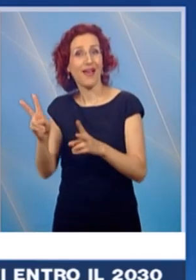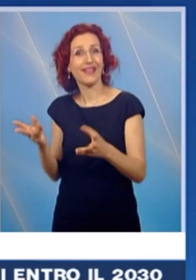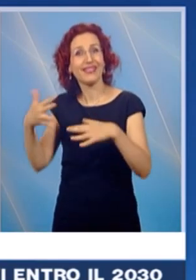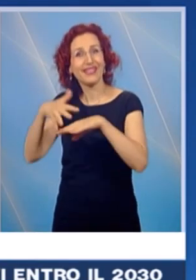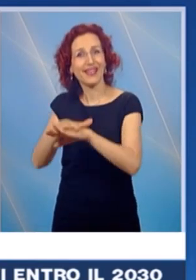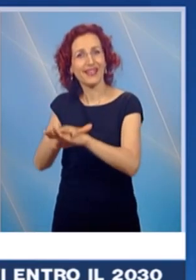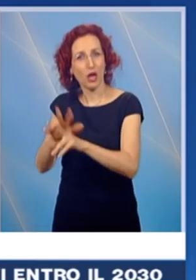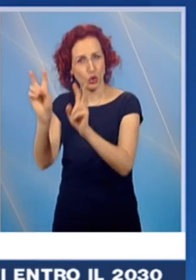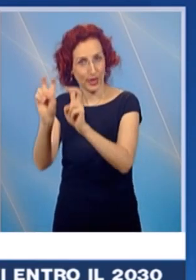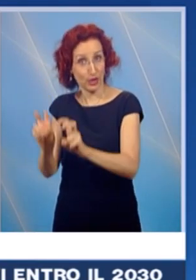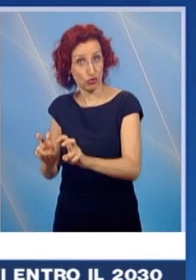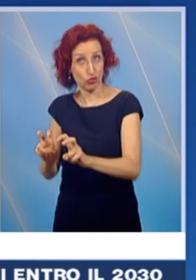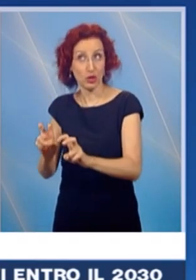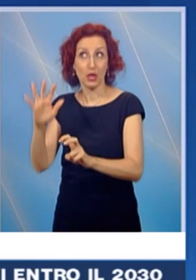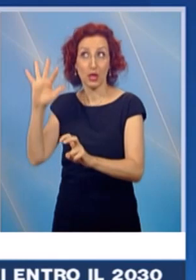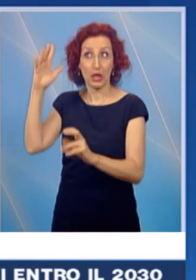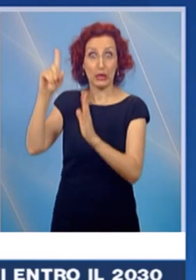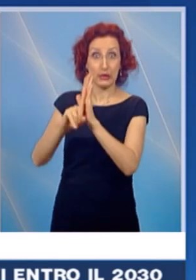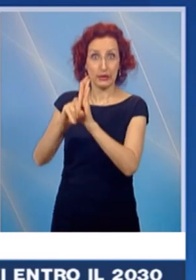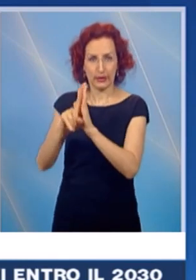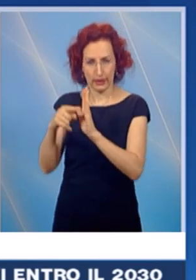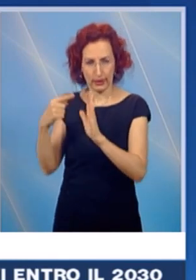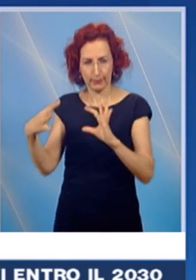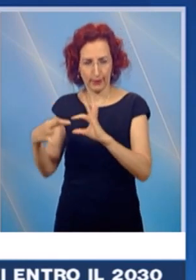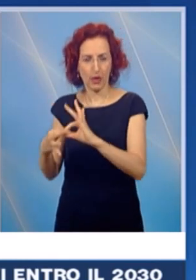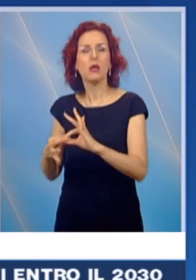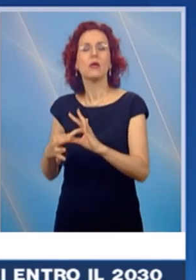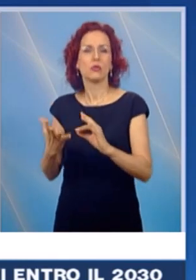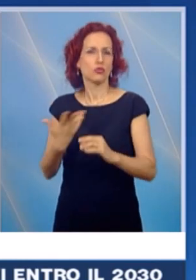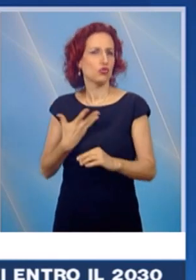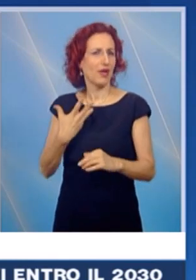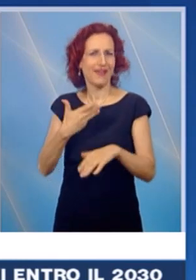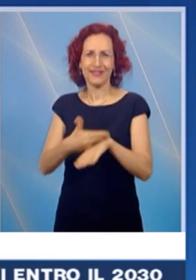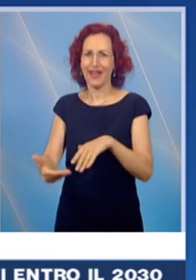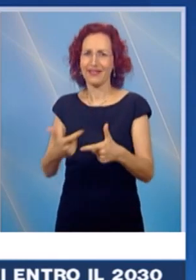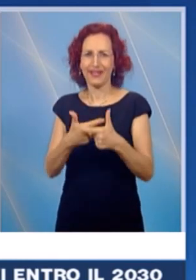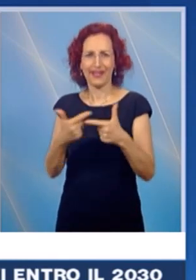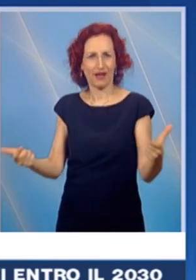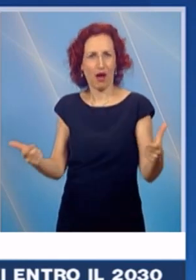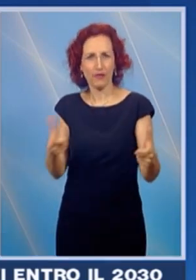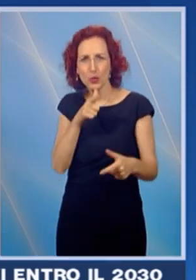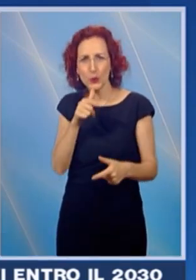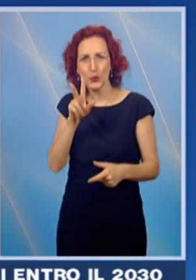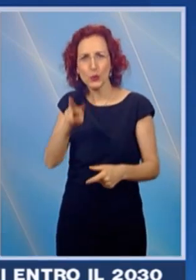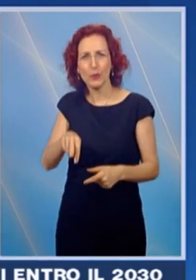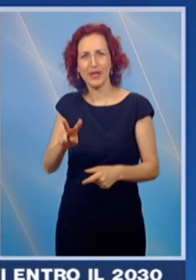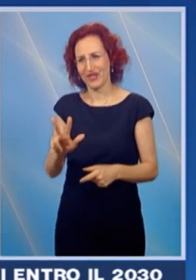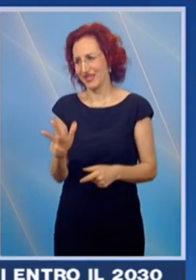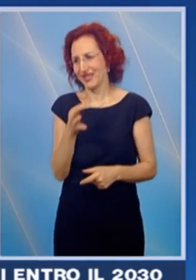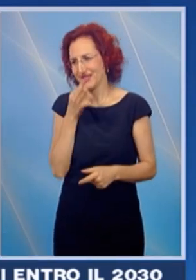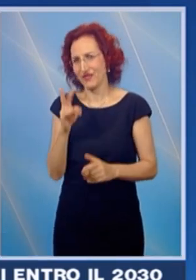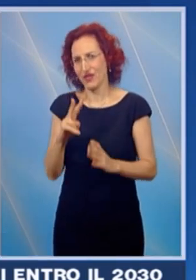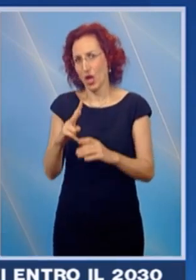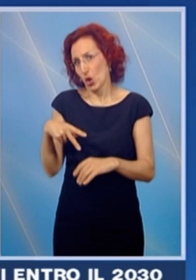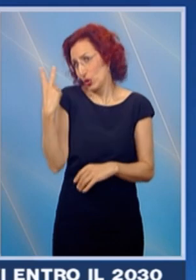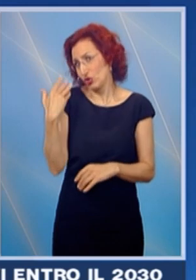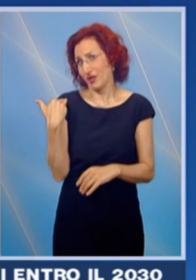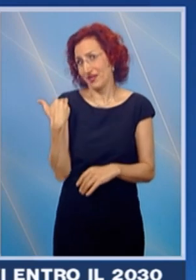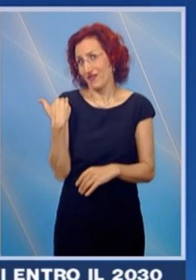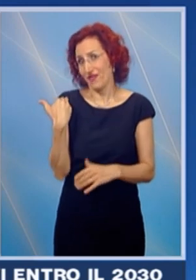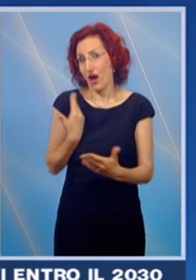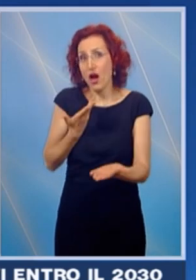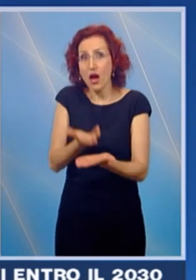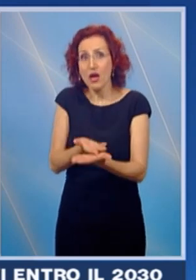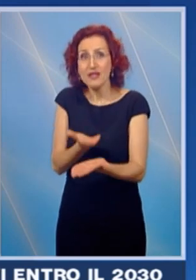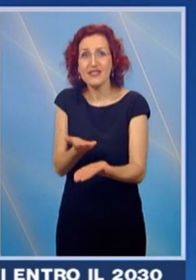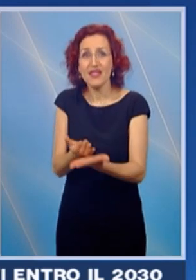ad oggi, mostra evidenti gravi ritardi. Al 31 luglio 2023, quindi abbiamo aggiornato i dati a due giorni fa, le istanze protocollate relative alle